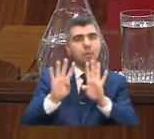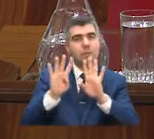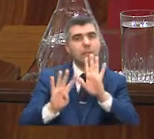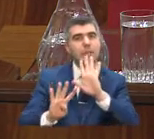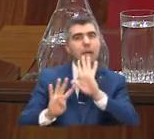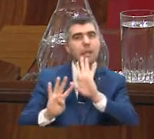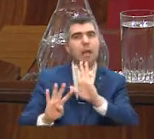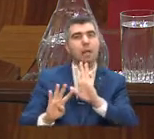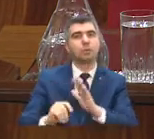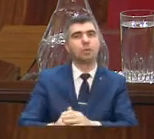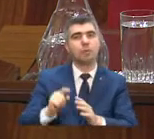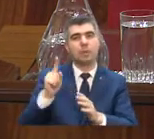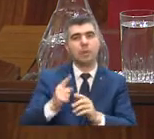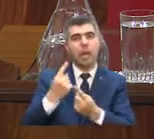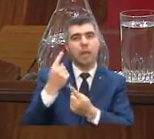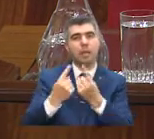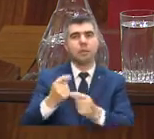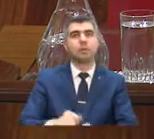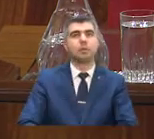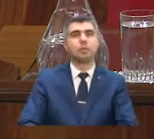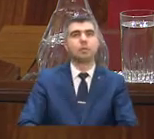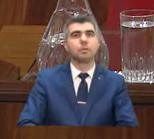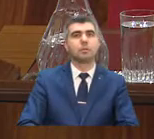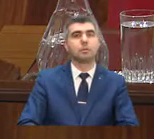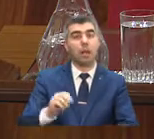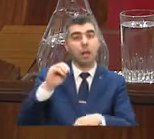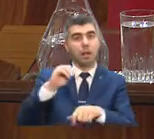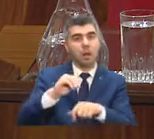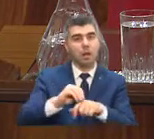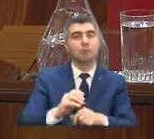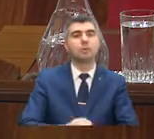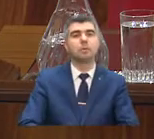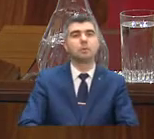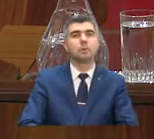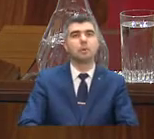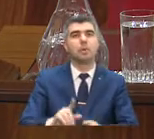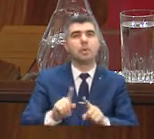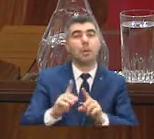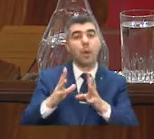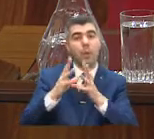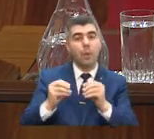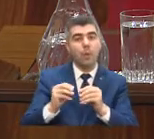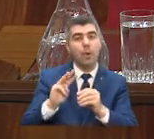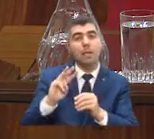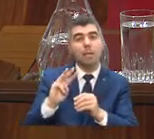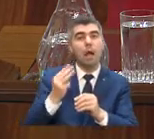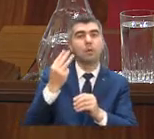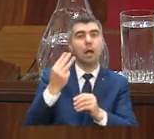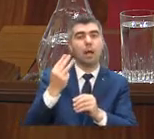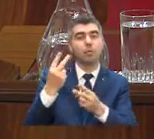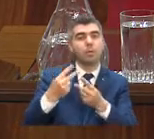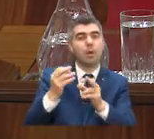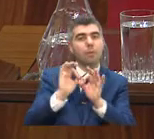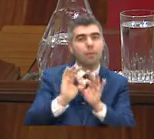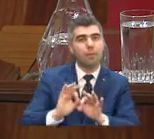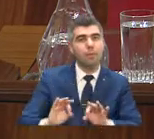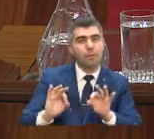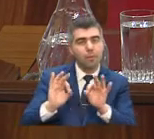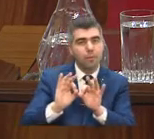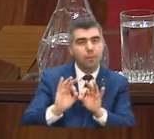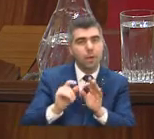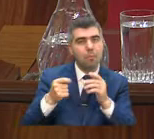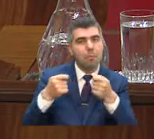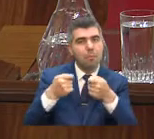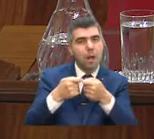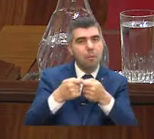نوفمبر 2018. بالنسبة للقرارات المتعلقة بالغائبين للمرة الثالثة، وتطبيقاً لأحكام الدستور